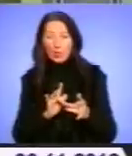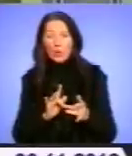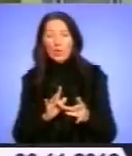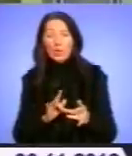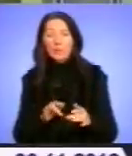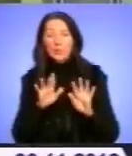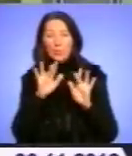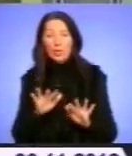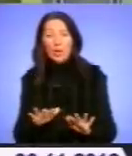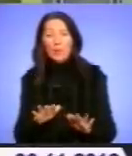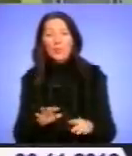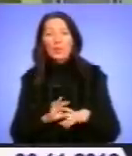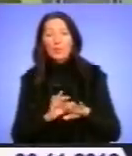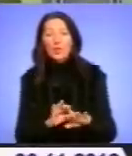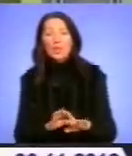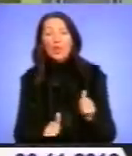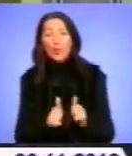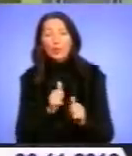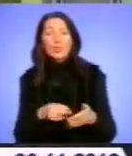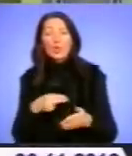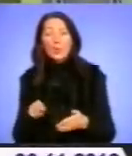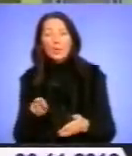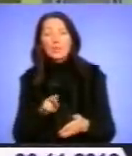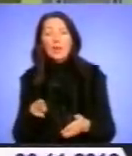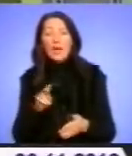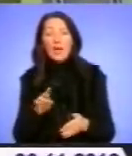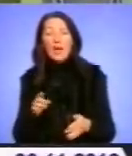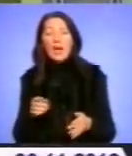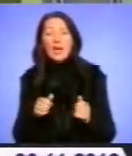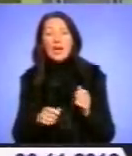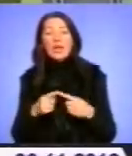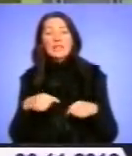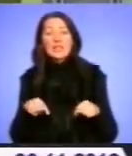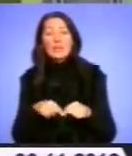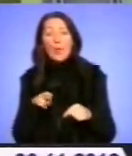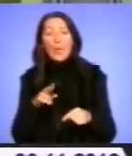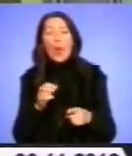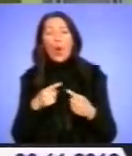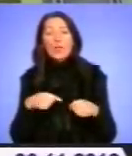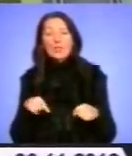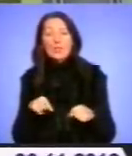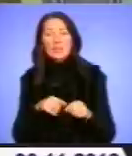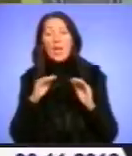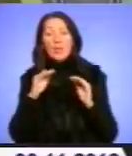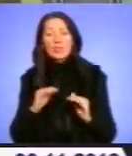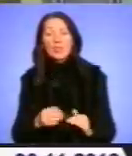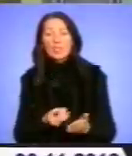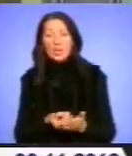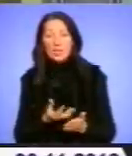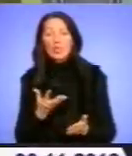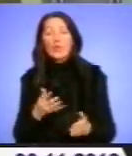Приватних конкурсних закупівель за реверсивною системою, тобто по системі зниження